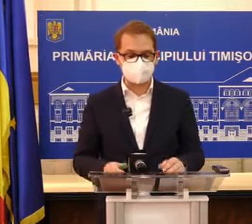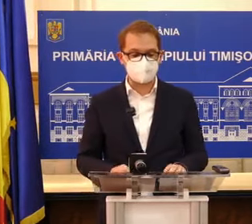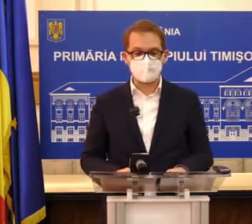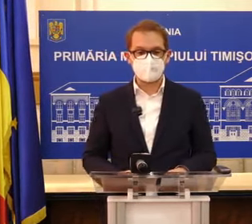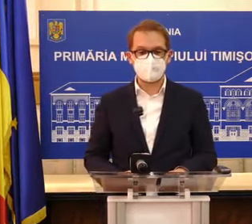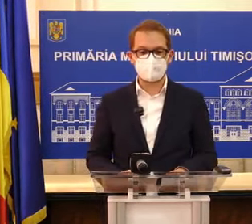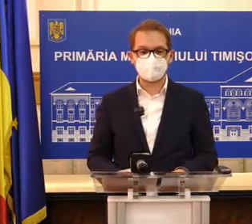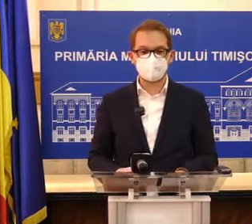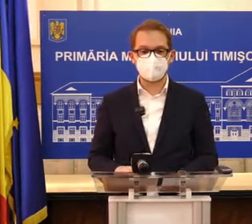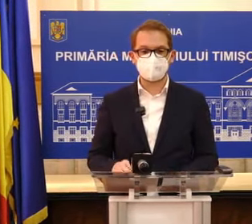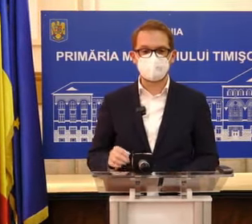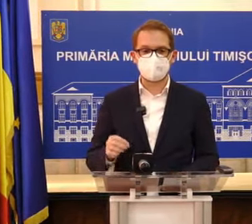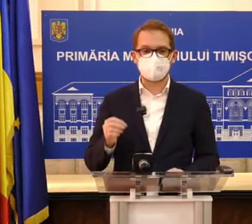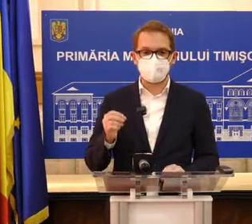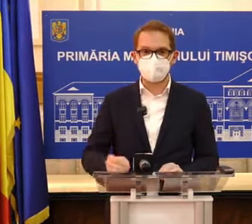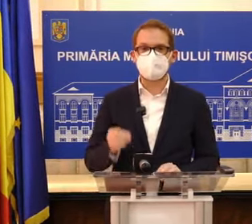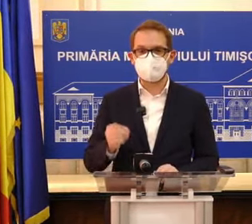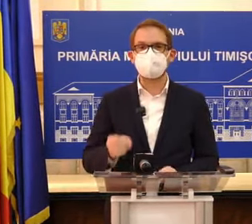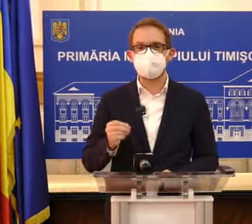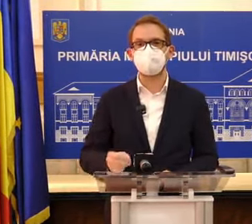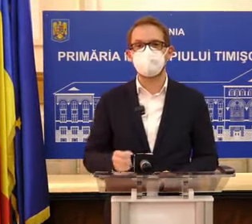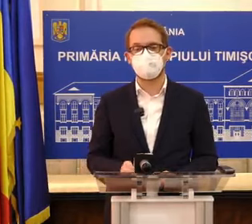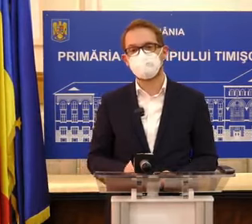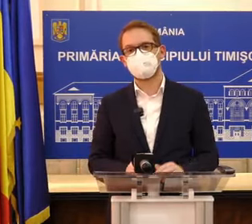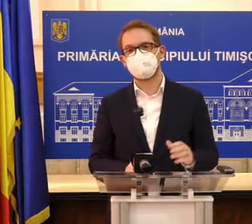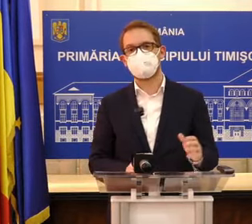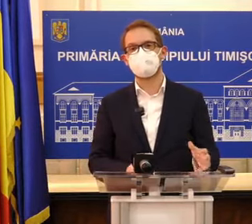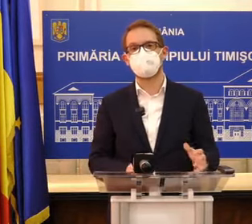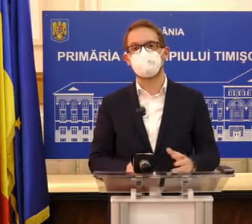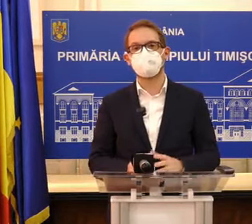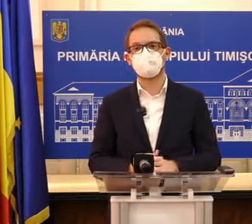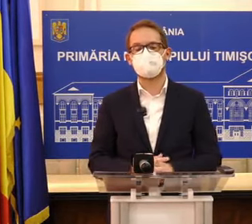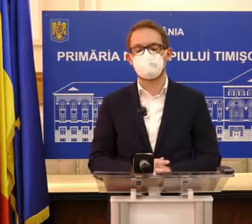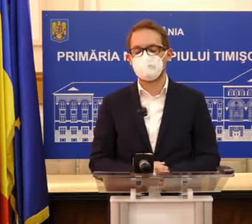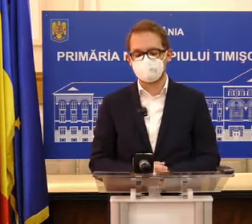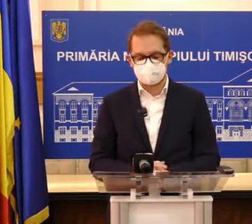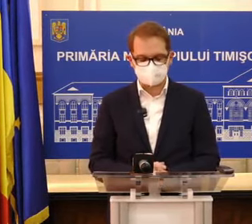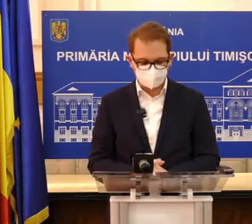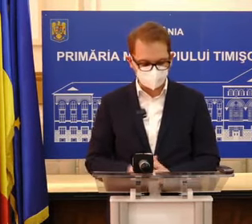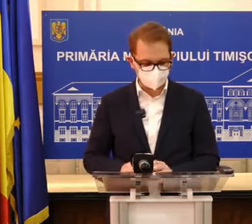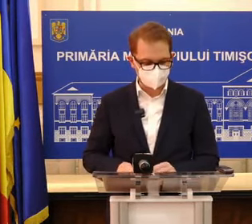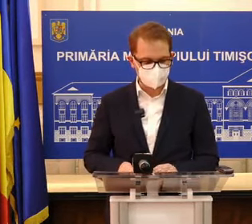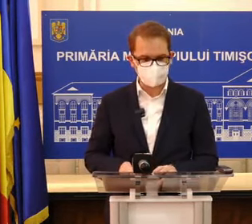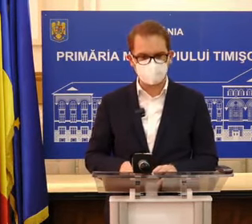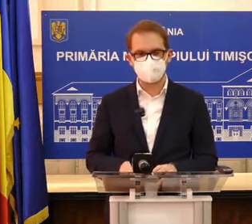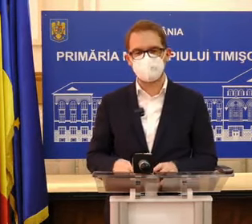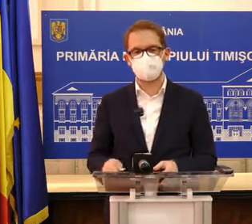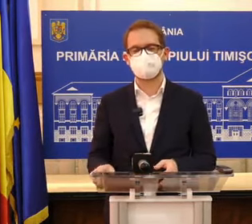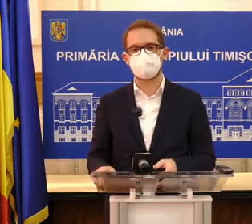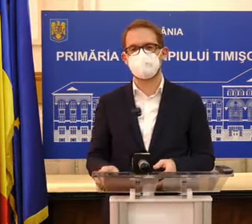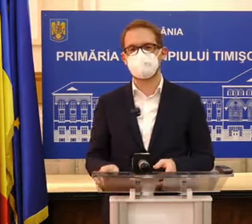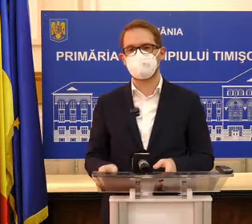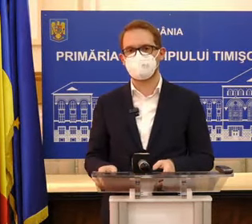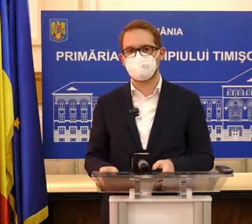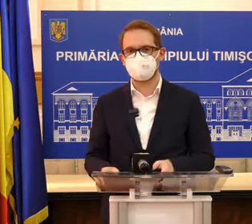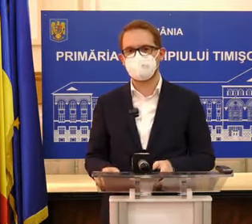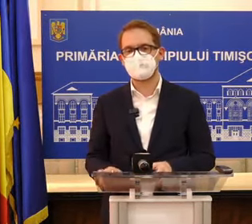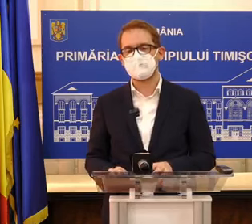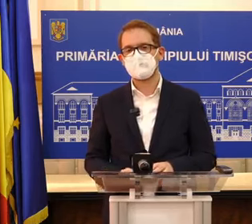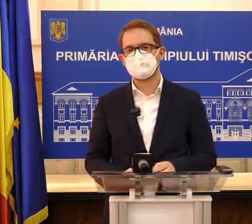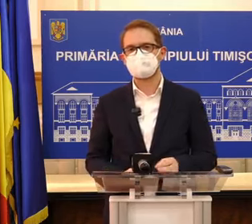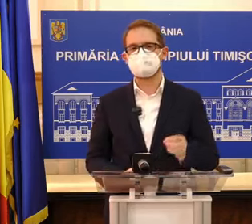este, cred că, cea mai grea misiune pentru administratorul și judiciar și special și